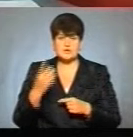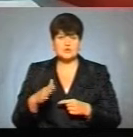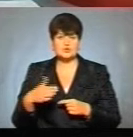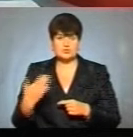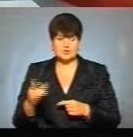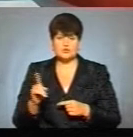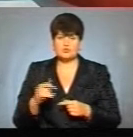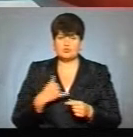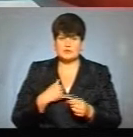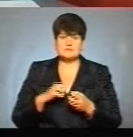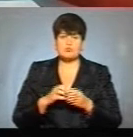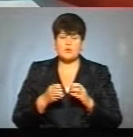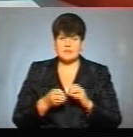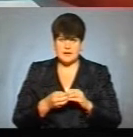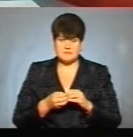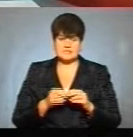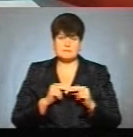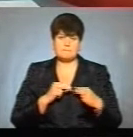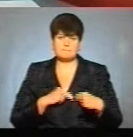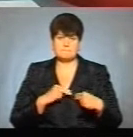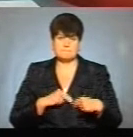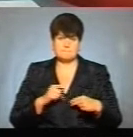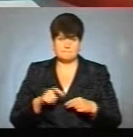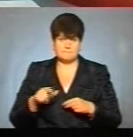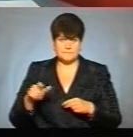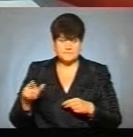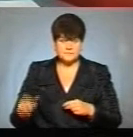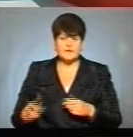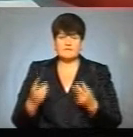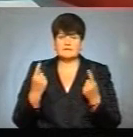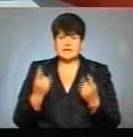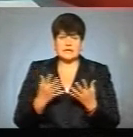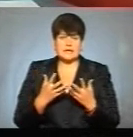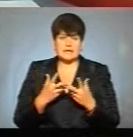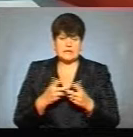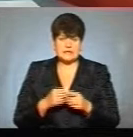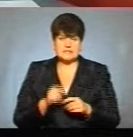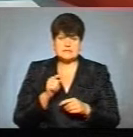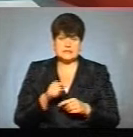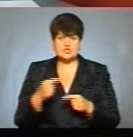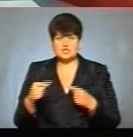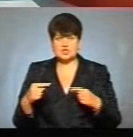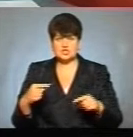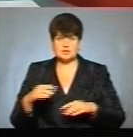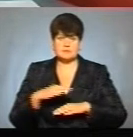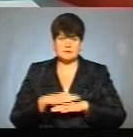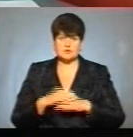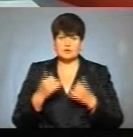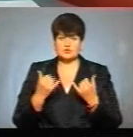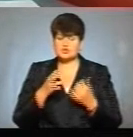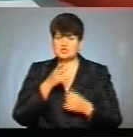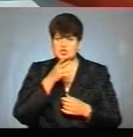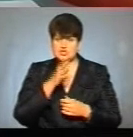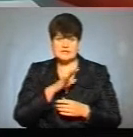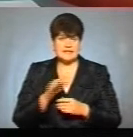що у нас проблема з педагогічними кадрами, адже велика кількість тих чи інших предметів на сьогоднішній час